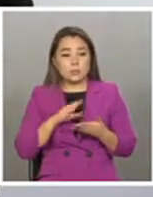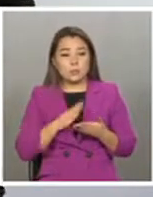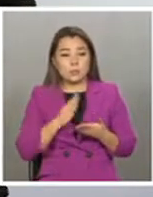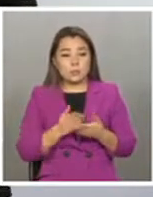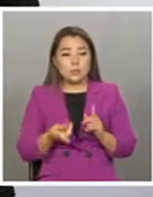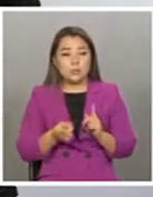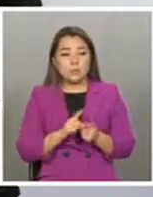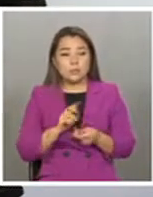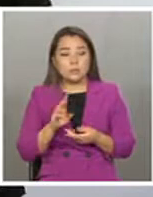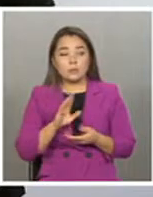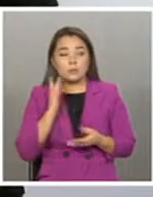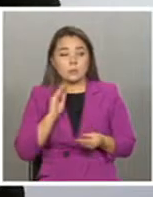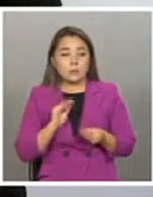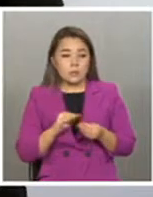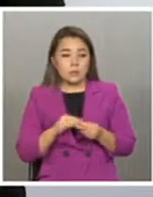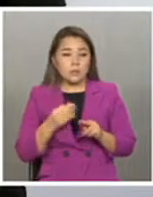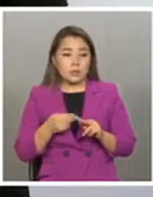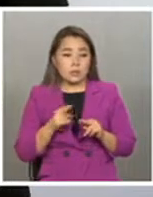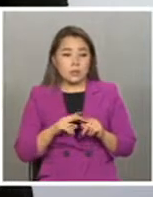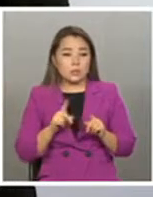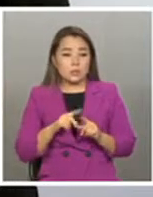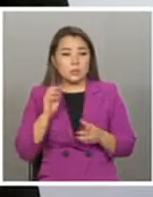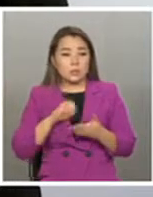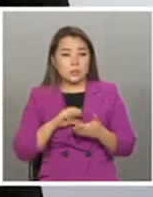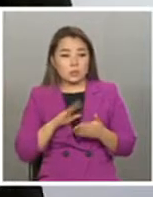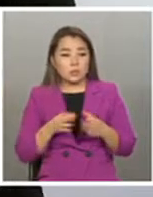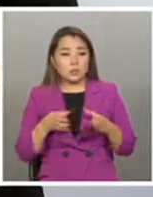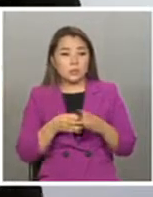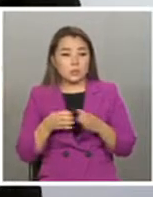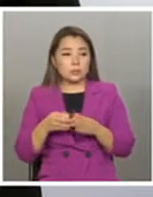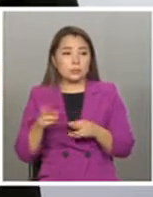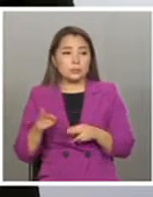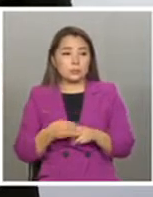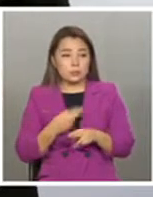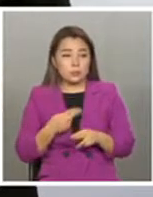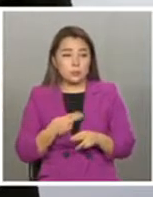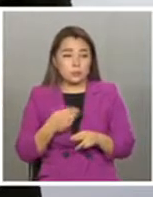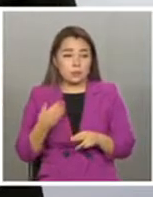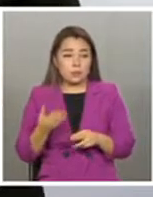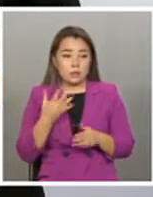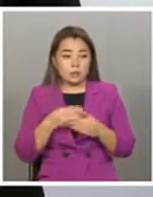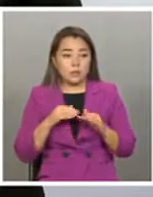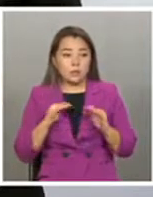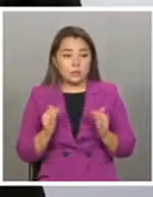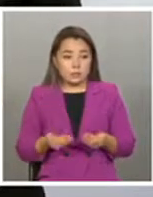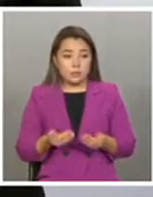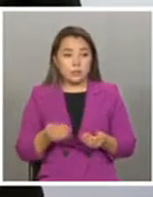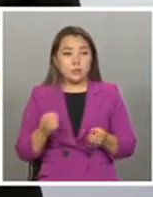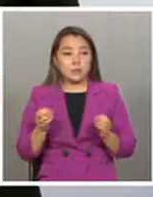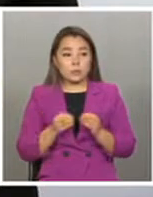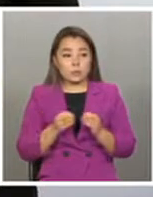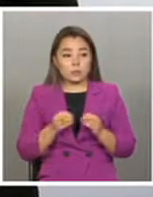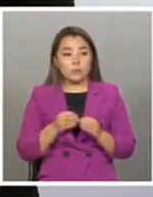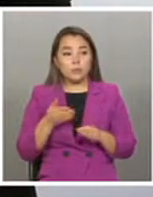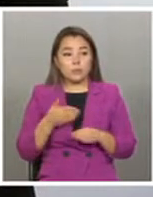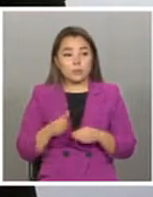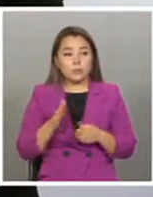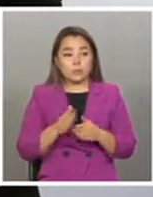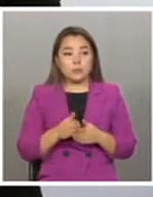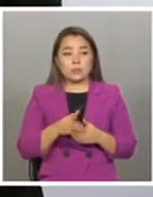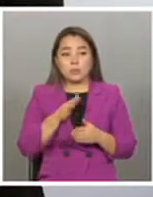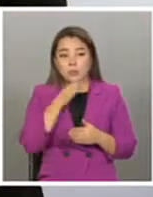өзгермейтін цифрлар тобы қайталанатын шектеусіз ондық бөлшек периодты ондық бөлшек деп аталады.